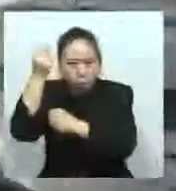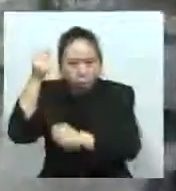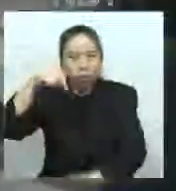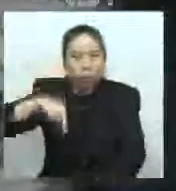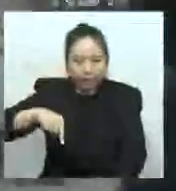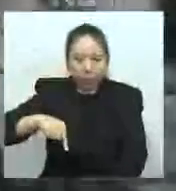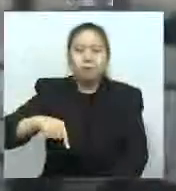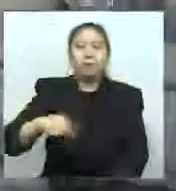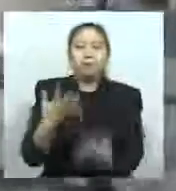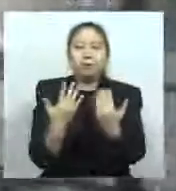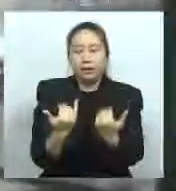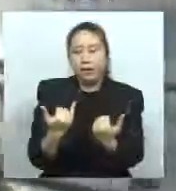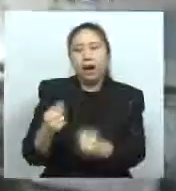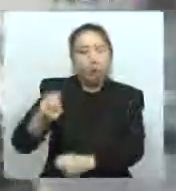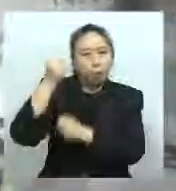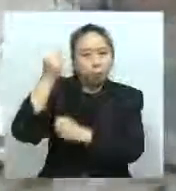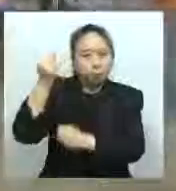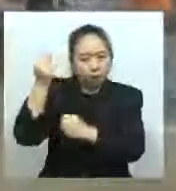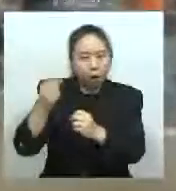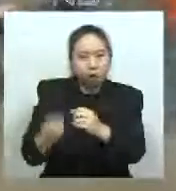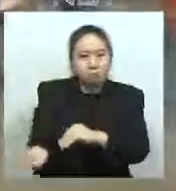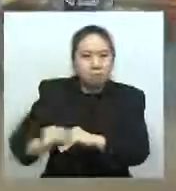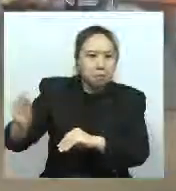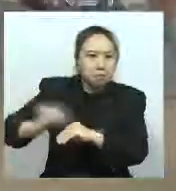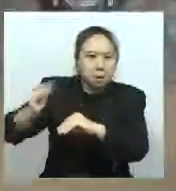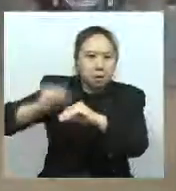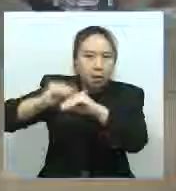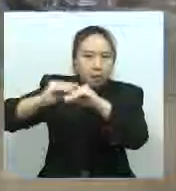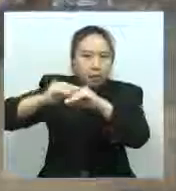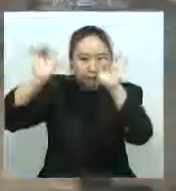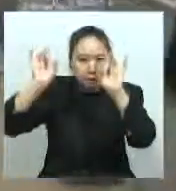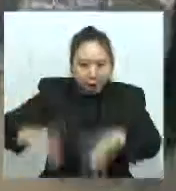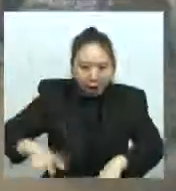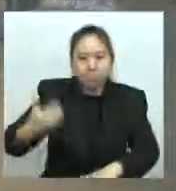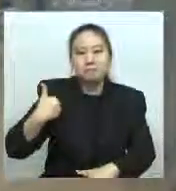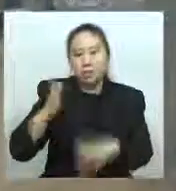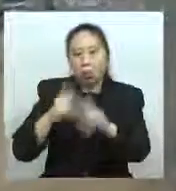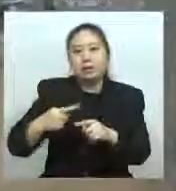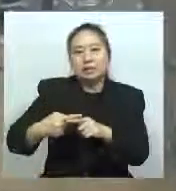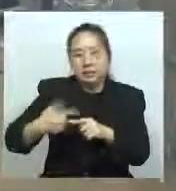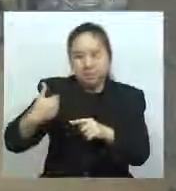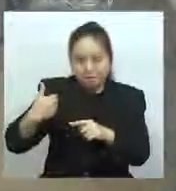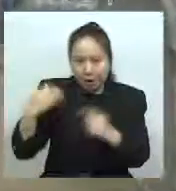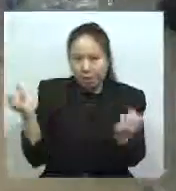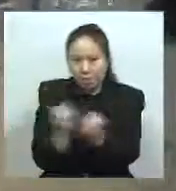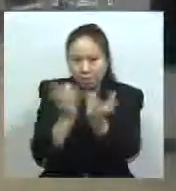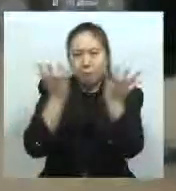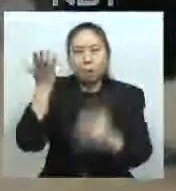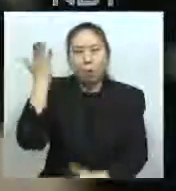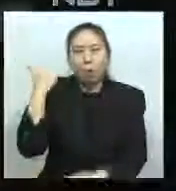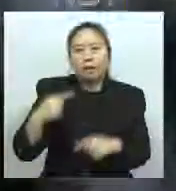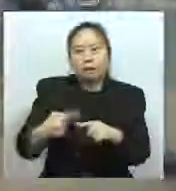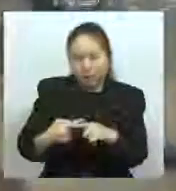ท้วงหลังจากความรุนแรงของการชุมนุมเริ่มยกระดับขึ้นมีรายงานผู้ได้รับบาดเจ็บจากความรุนแรงเมื่อว